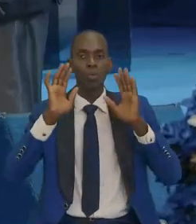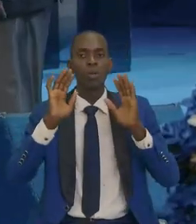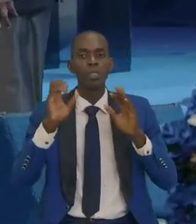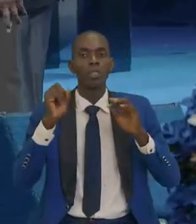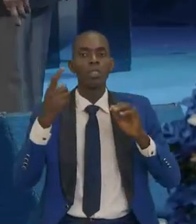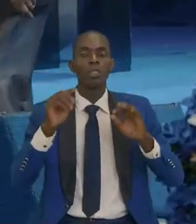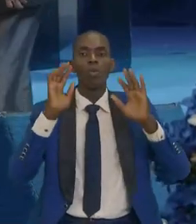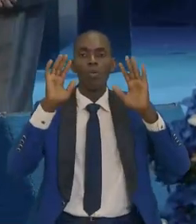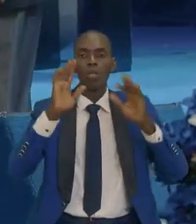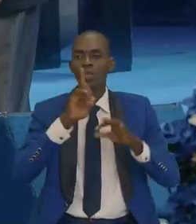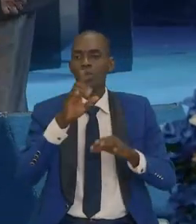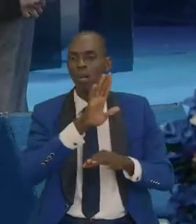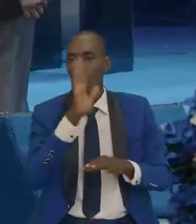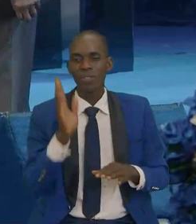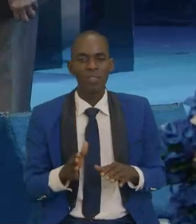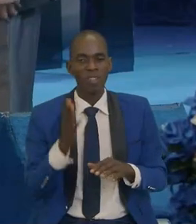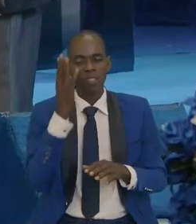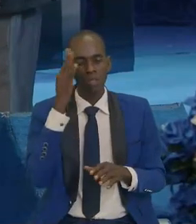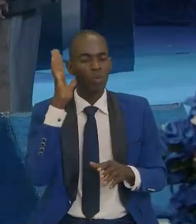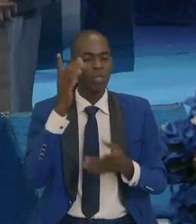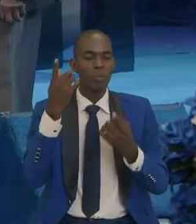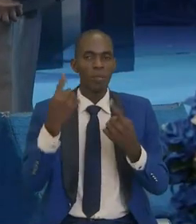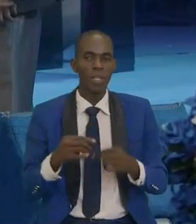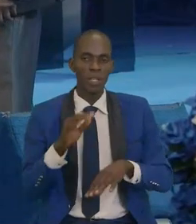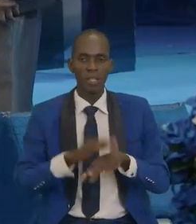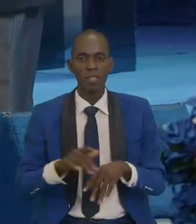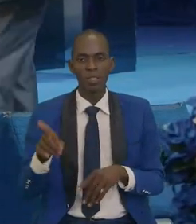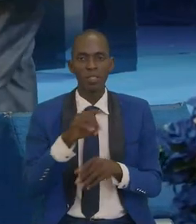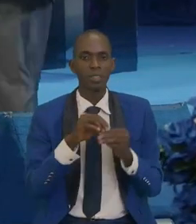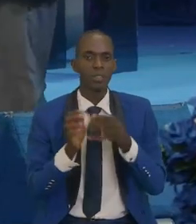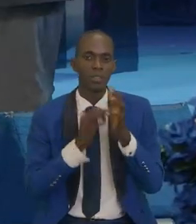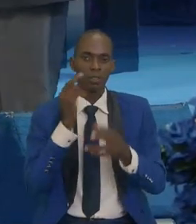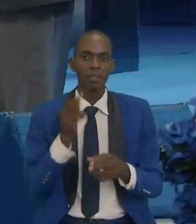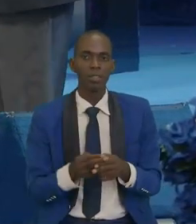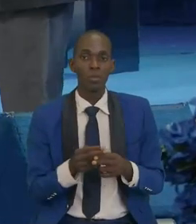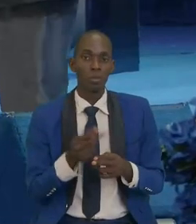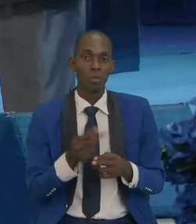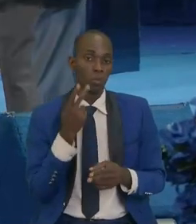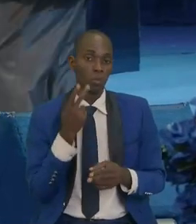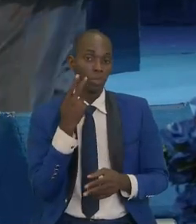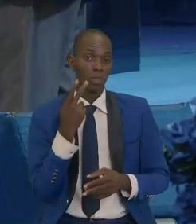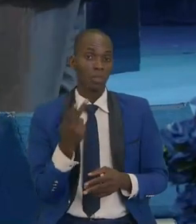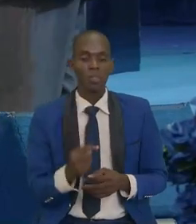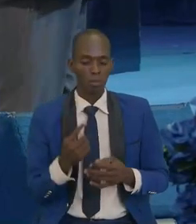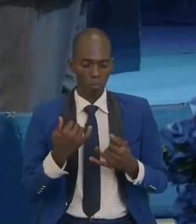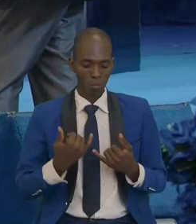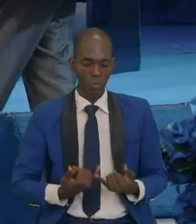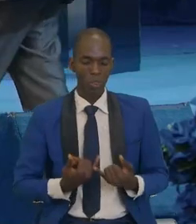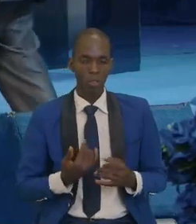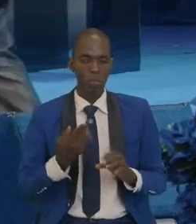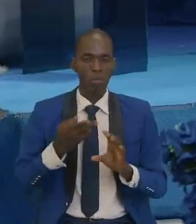Parce que vous écoutez ces prodiges. Les prodiges que vous n'avez jamais